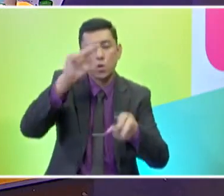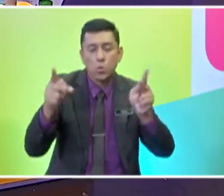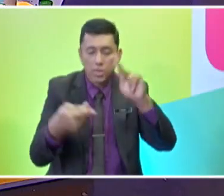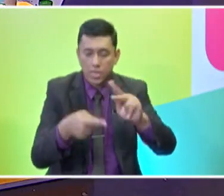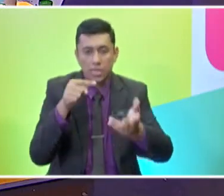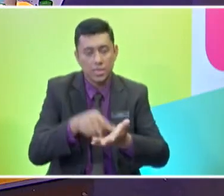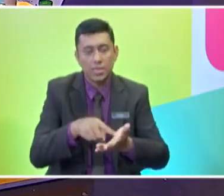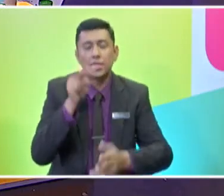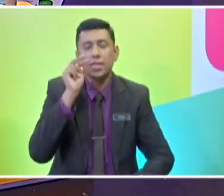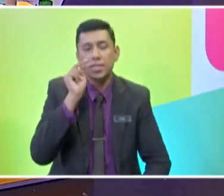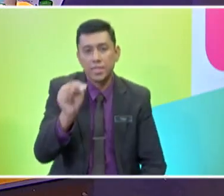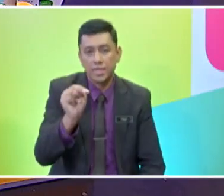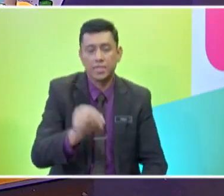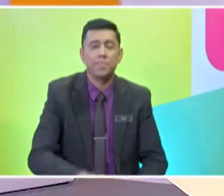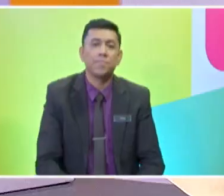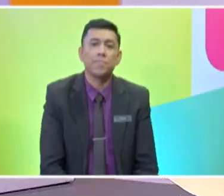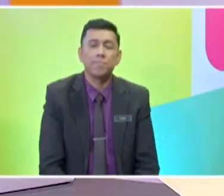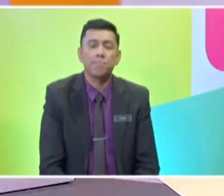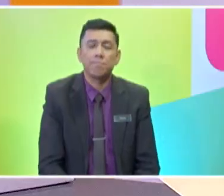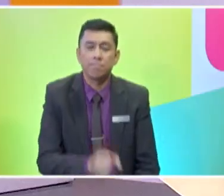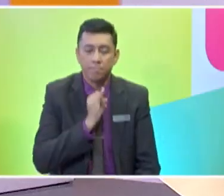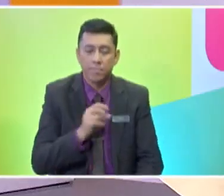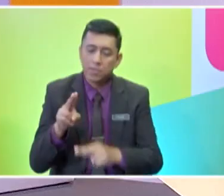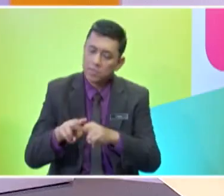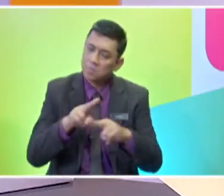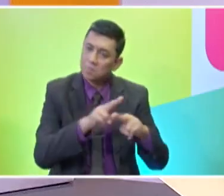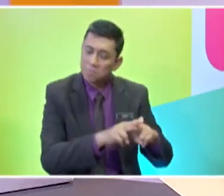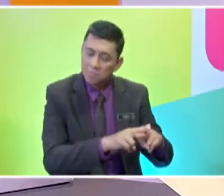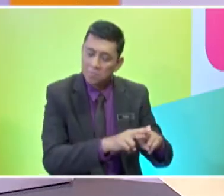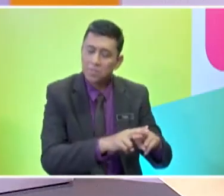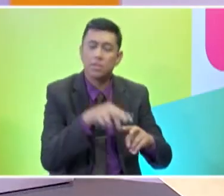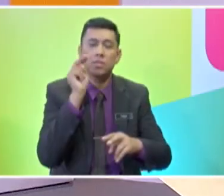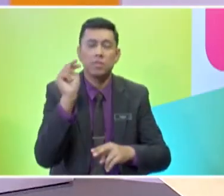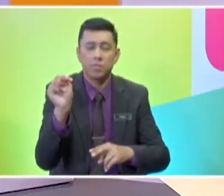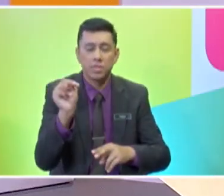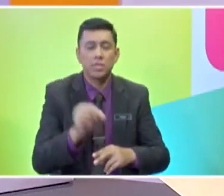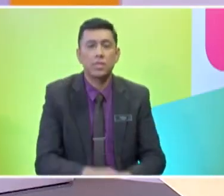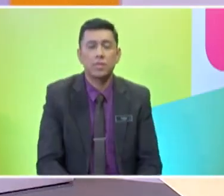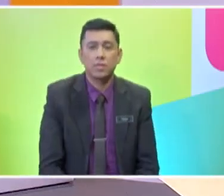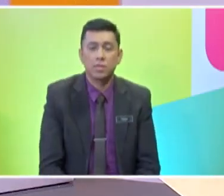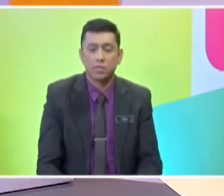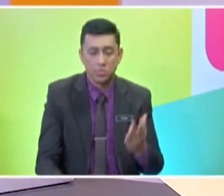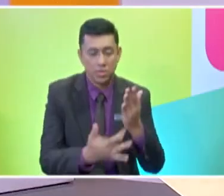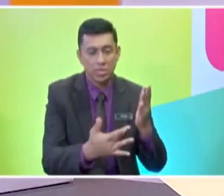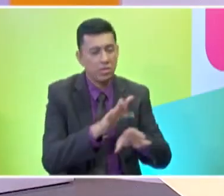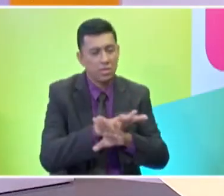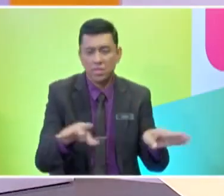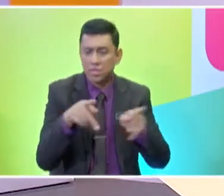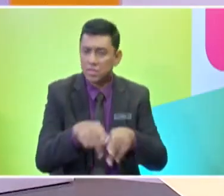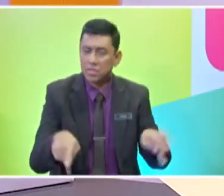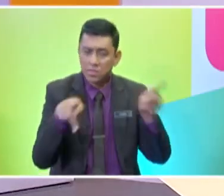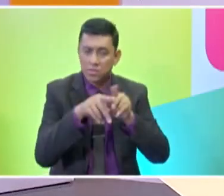kosong Kalau saya pula teknik yang saya gunakan ini rekan-rekan semua tak perlulah